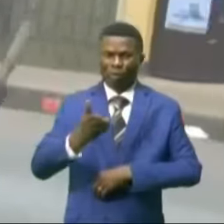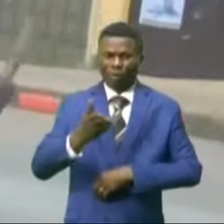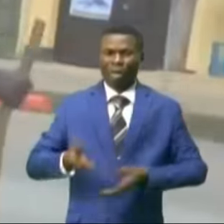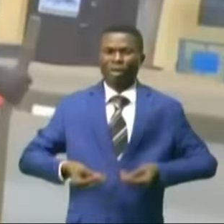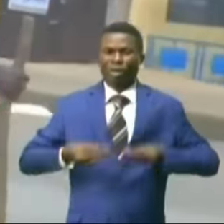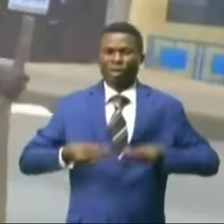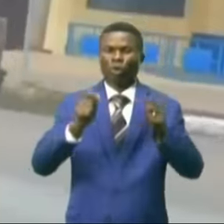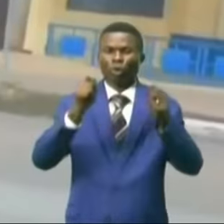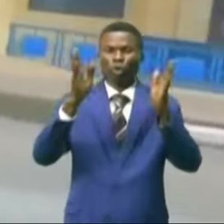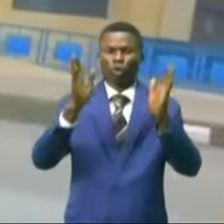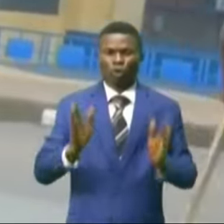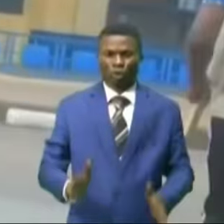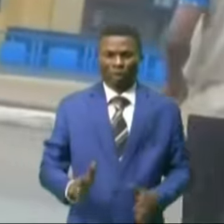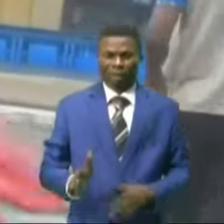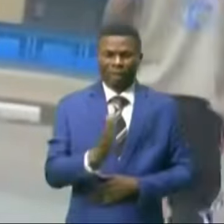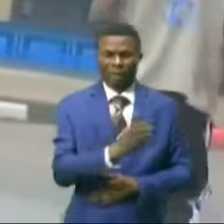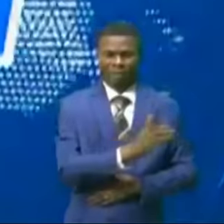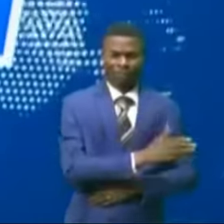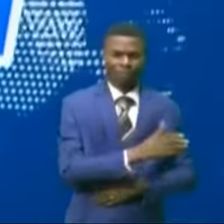aux journalistes.